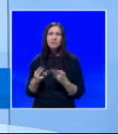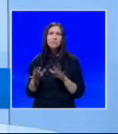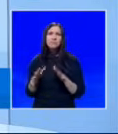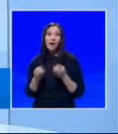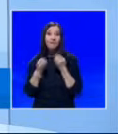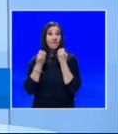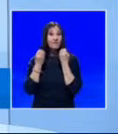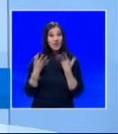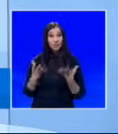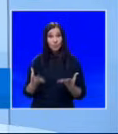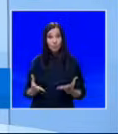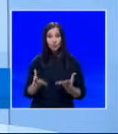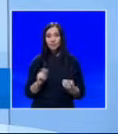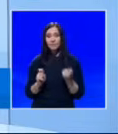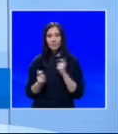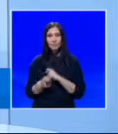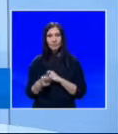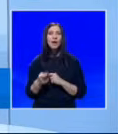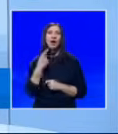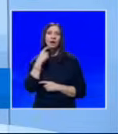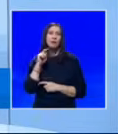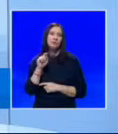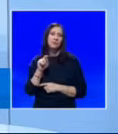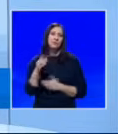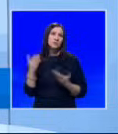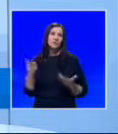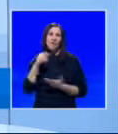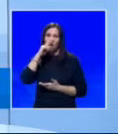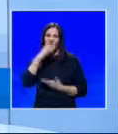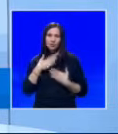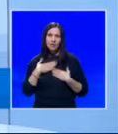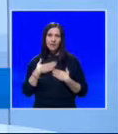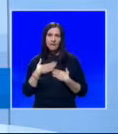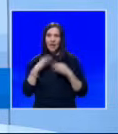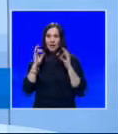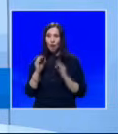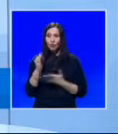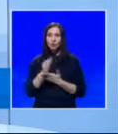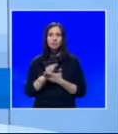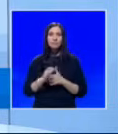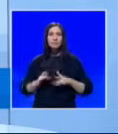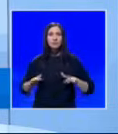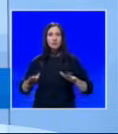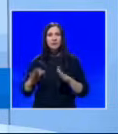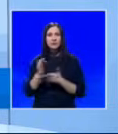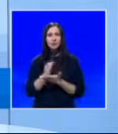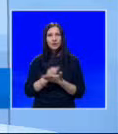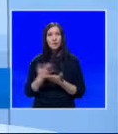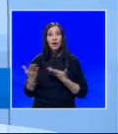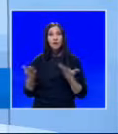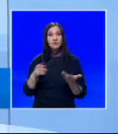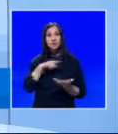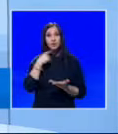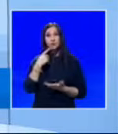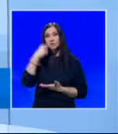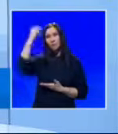някаква възможност за промяна. Ето защо е по-важно за нас ние реално да оценим ситуацията, да оценим какви са рисковете